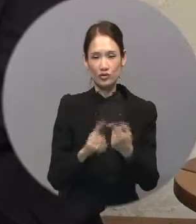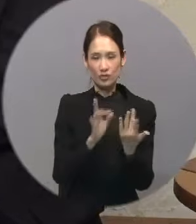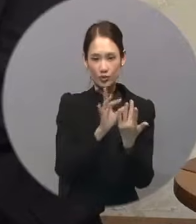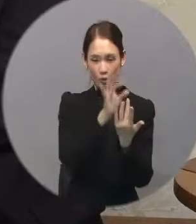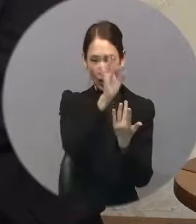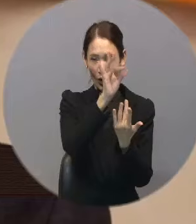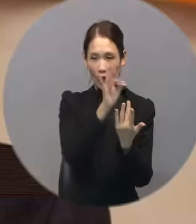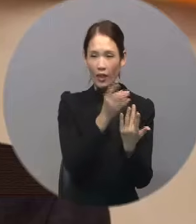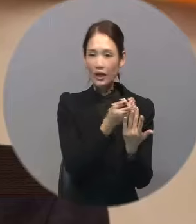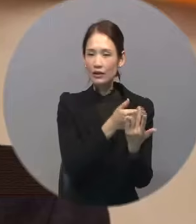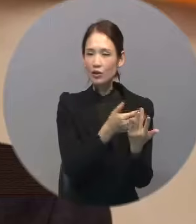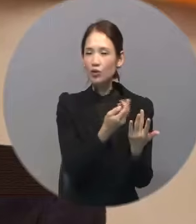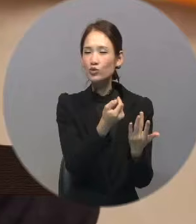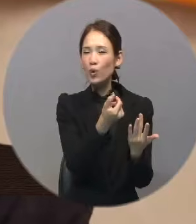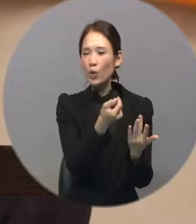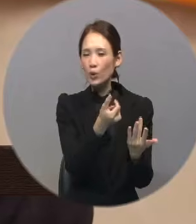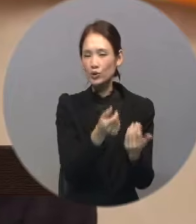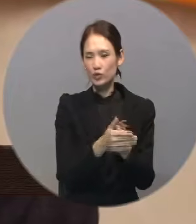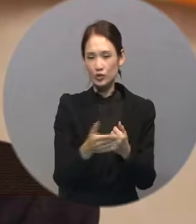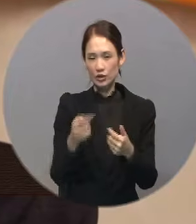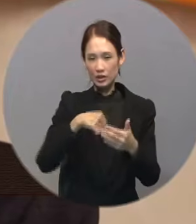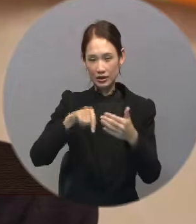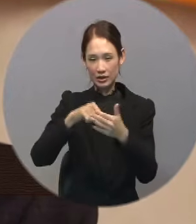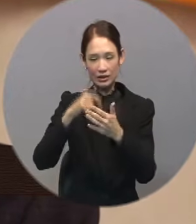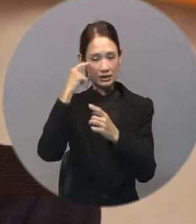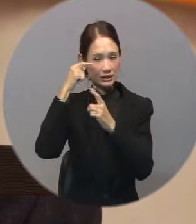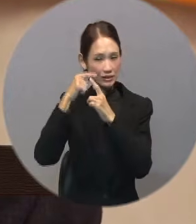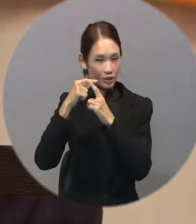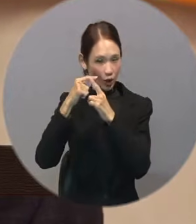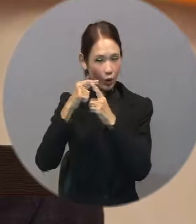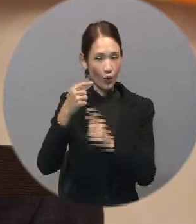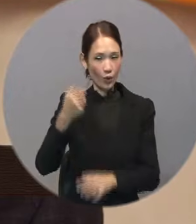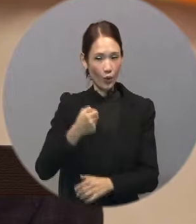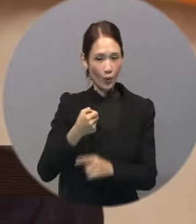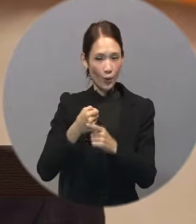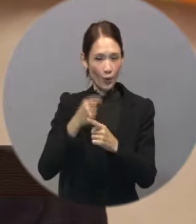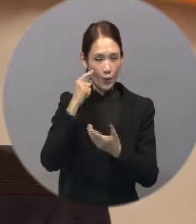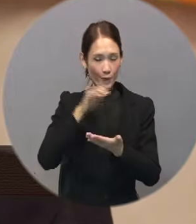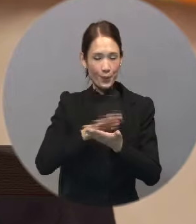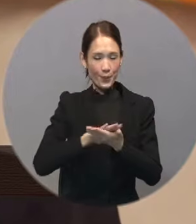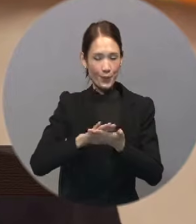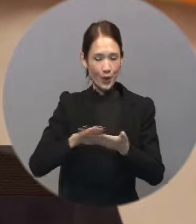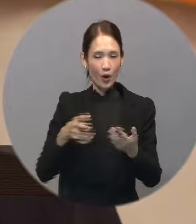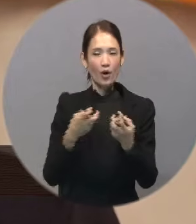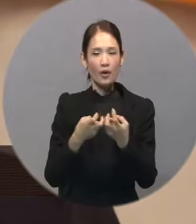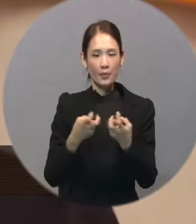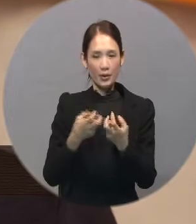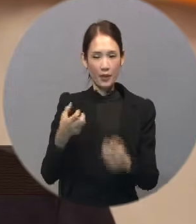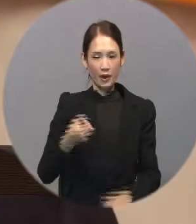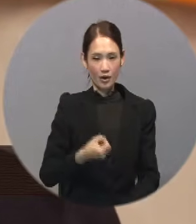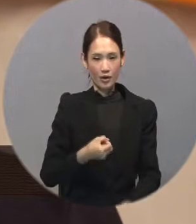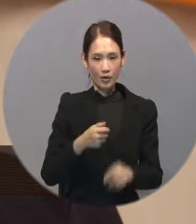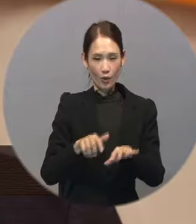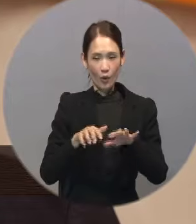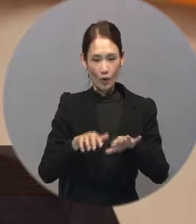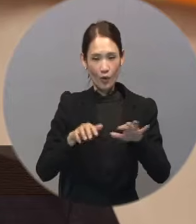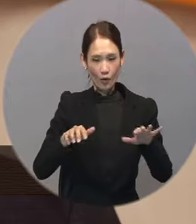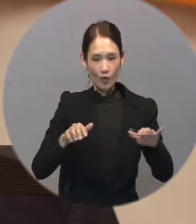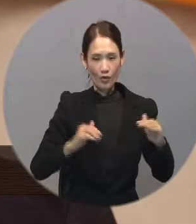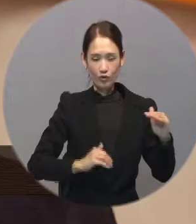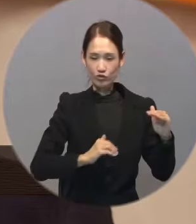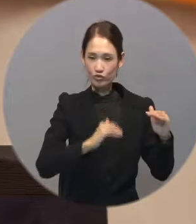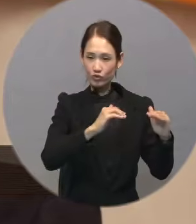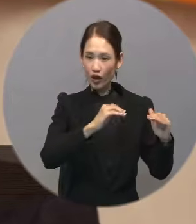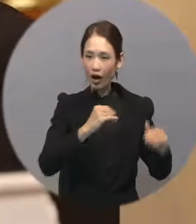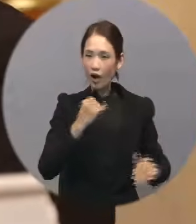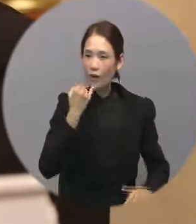선택된 소수예요. 다만 이것이 이제 그 긍정적 요소로 평화적인 방법으로 확산하는 과정이라면